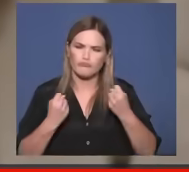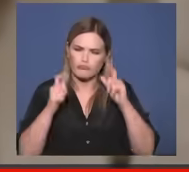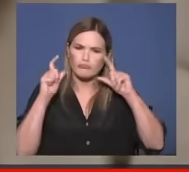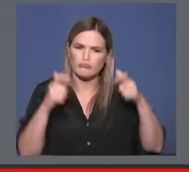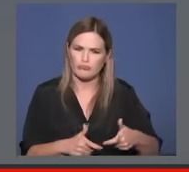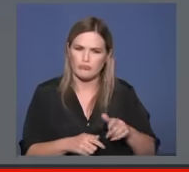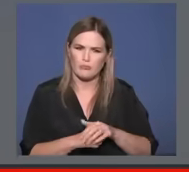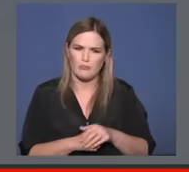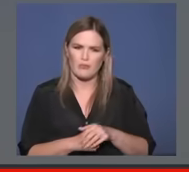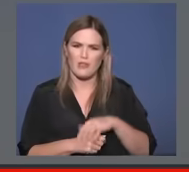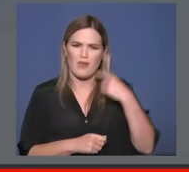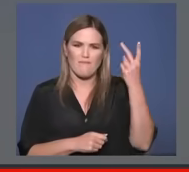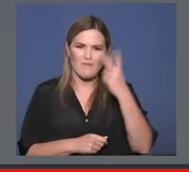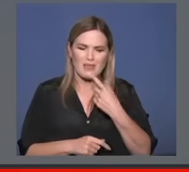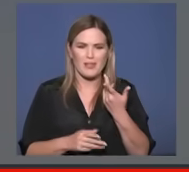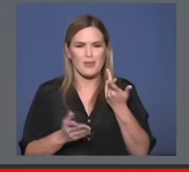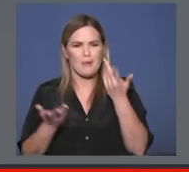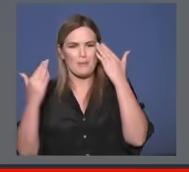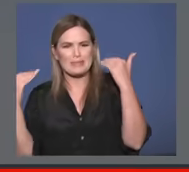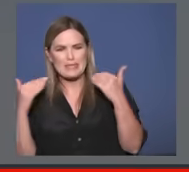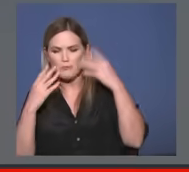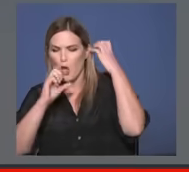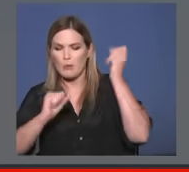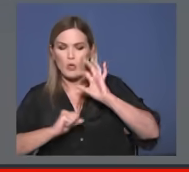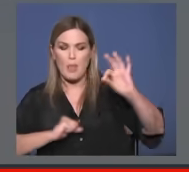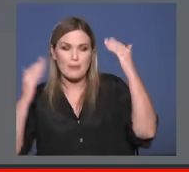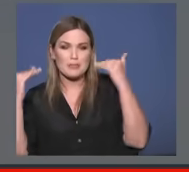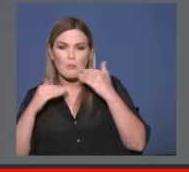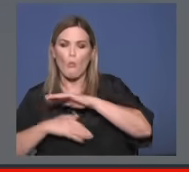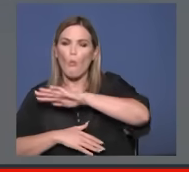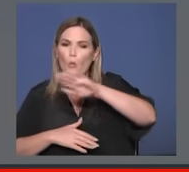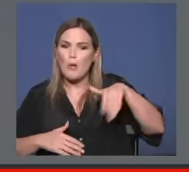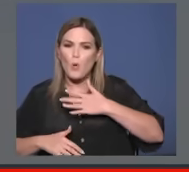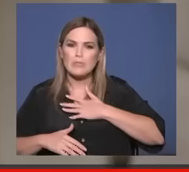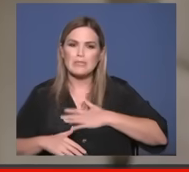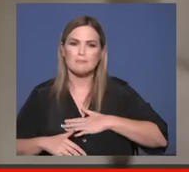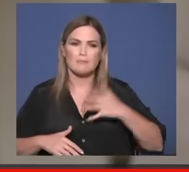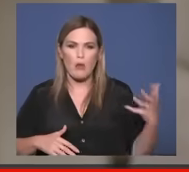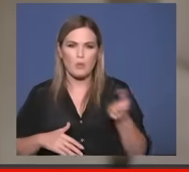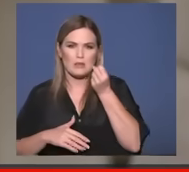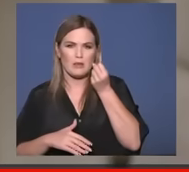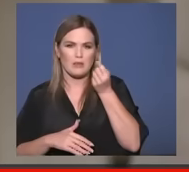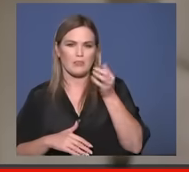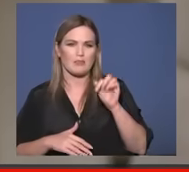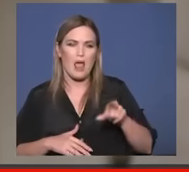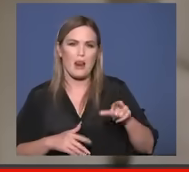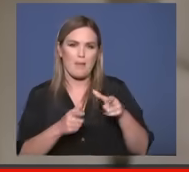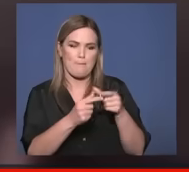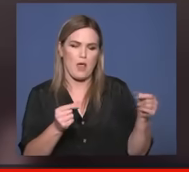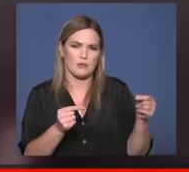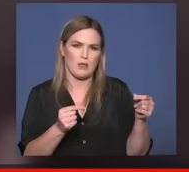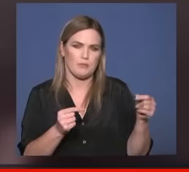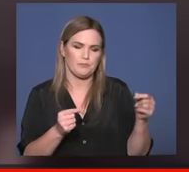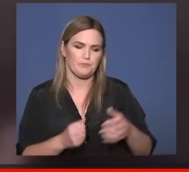שהם מצרים, השגריר שלהם במצרים, כולם רוצים להוציא את טל